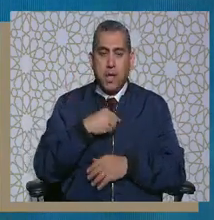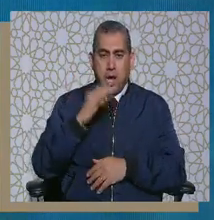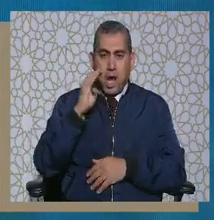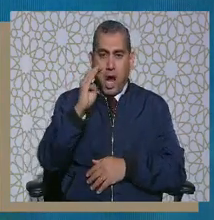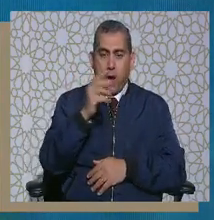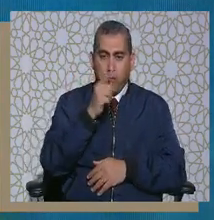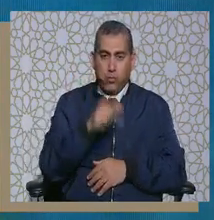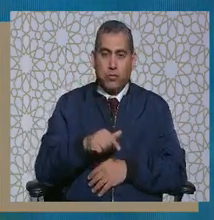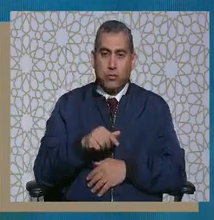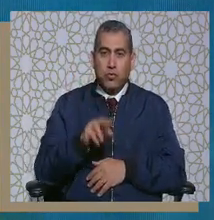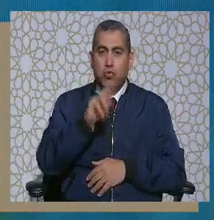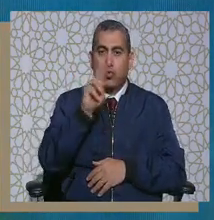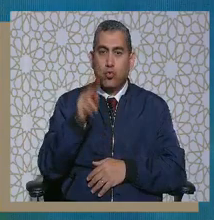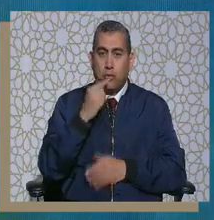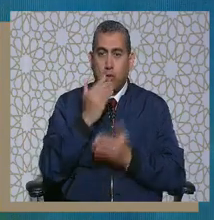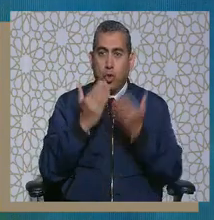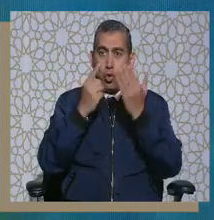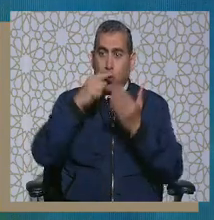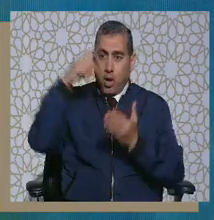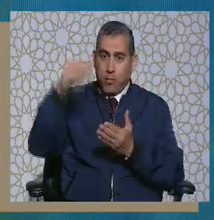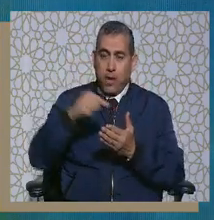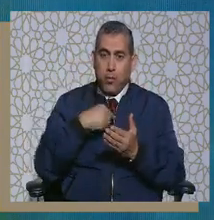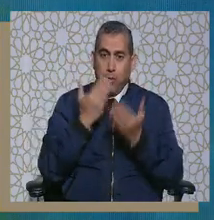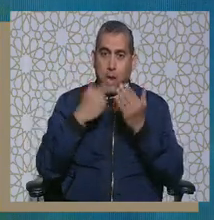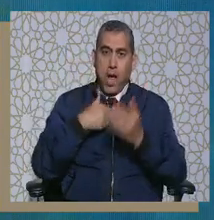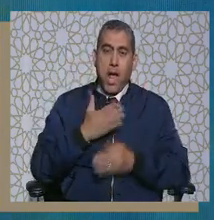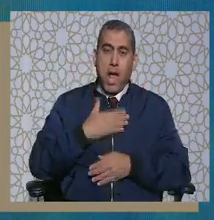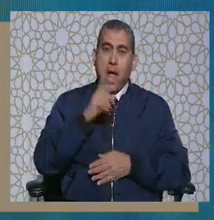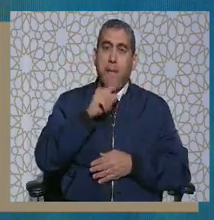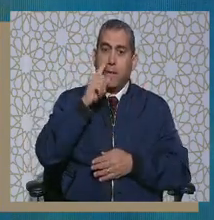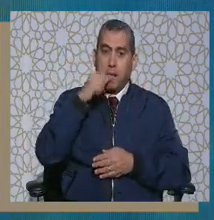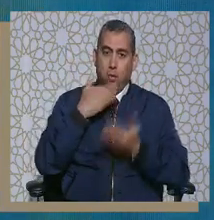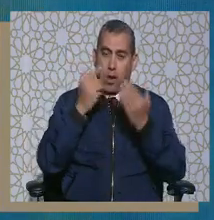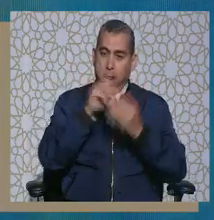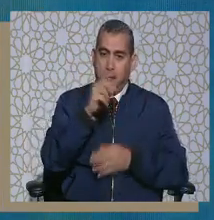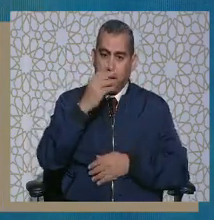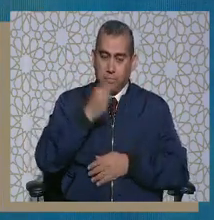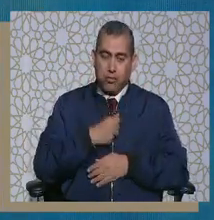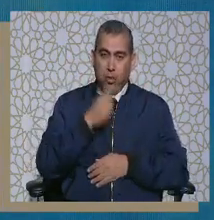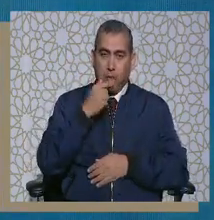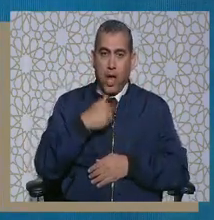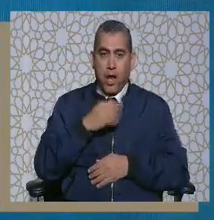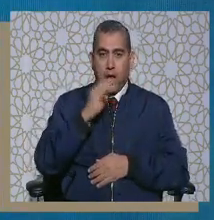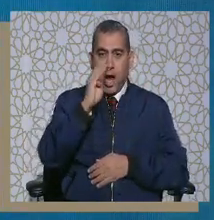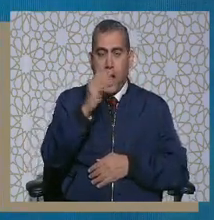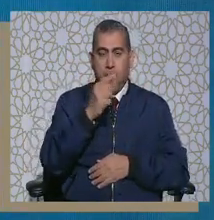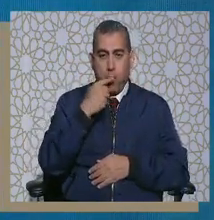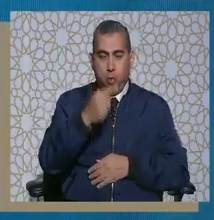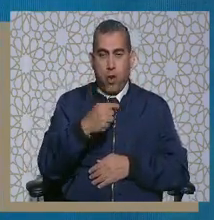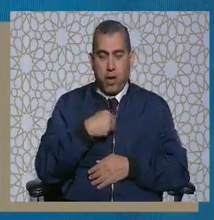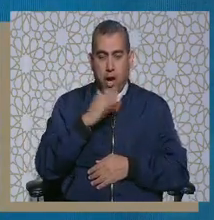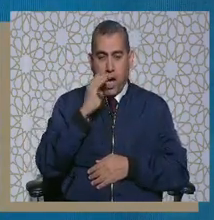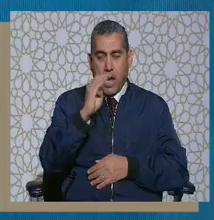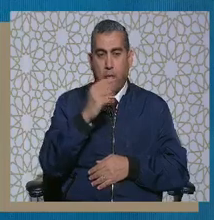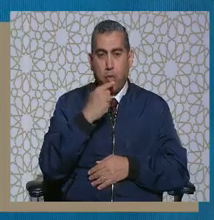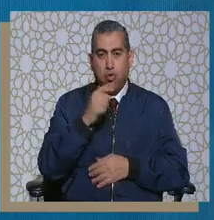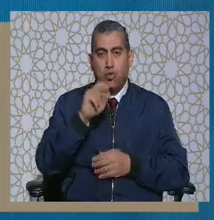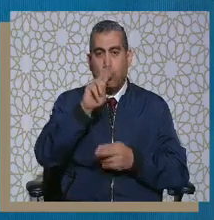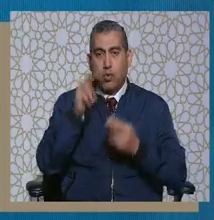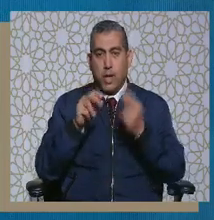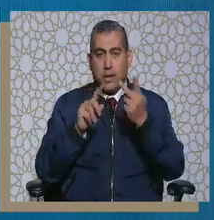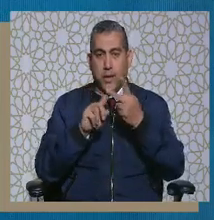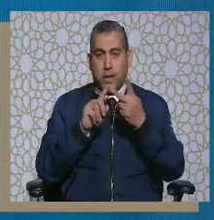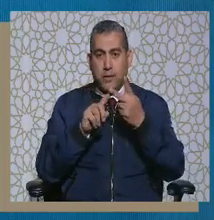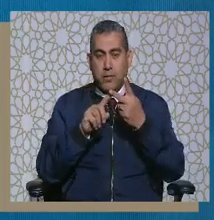والله بس انت لو دعيتي عليهم انا مش هقول امين عشان ما تكرهيني انا هرد عليك يا ام احمد دلوقتي طيب في سؤال ثاني